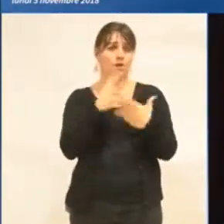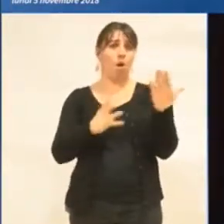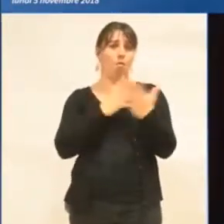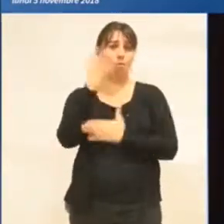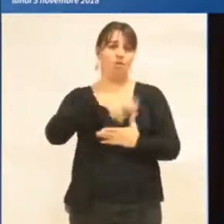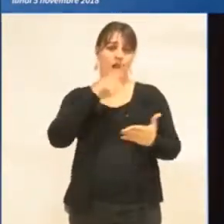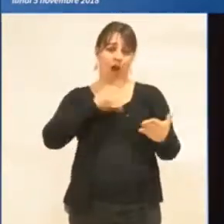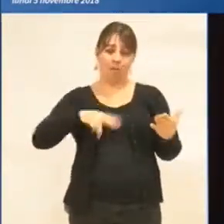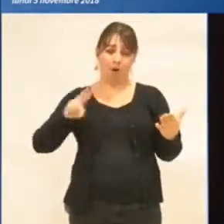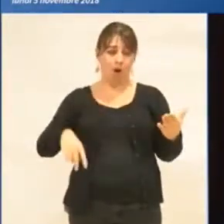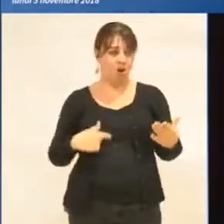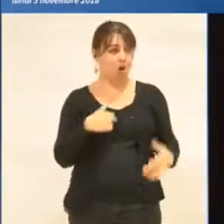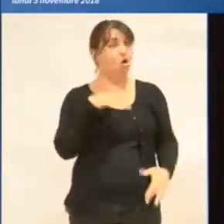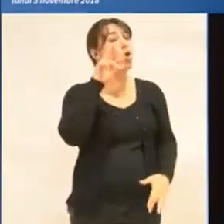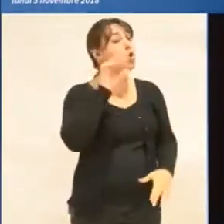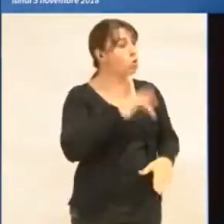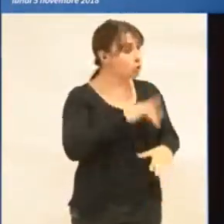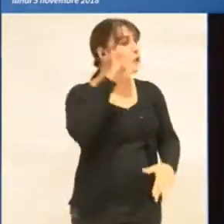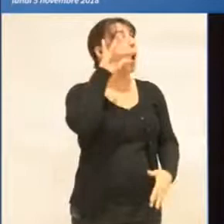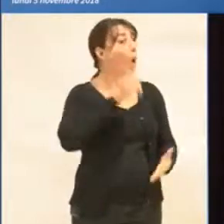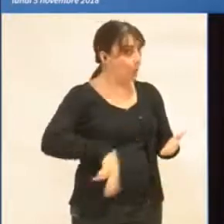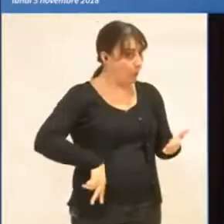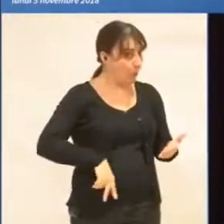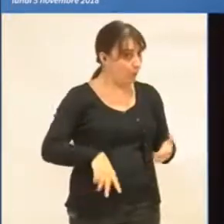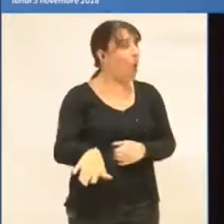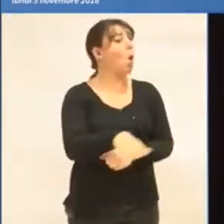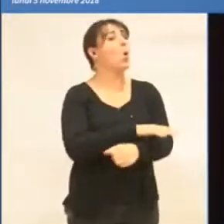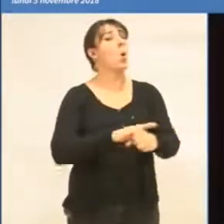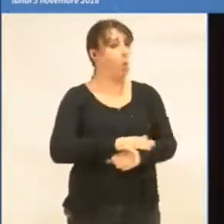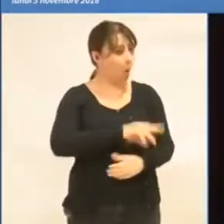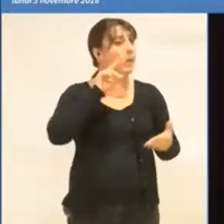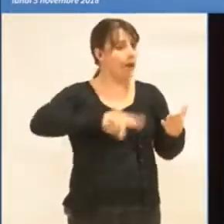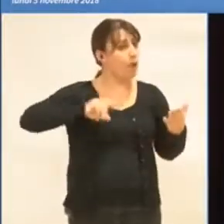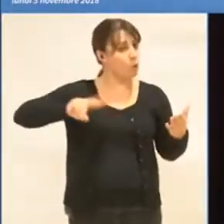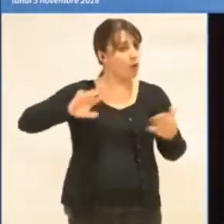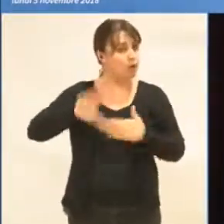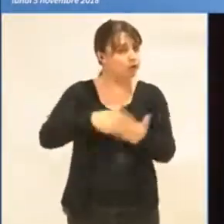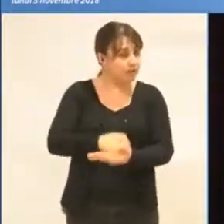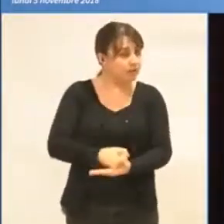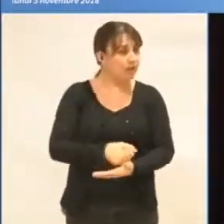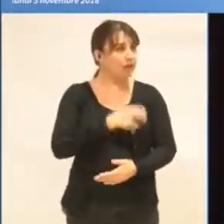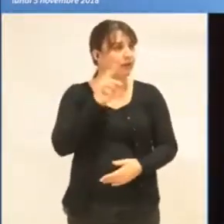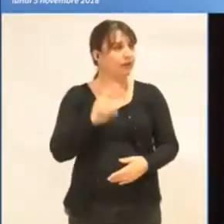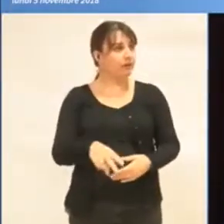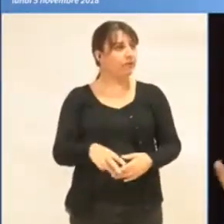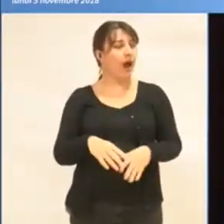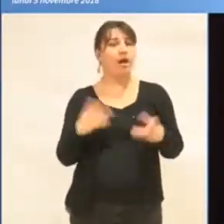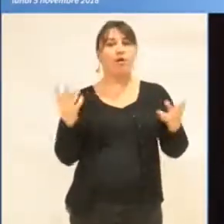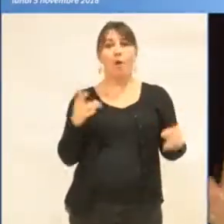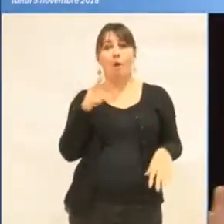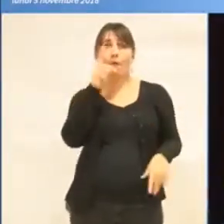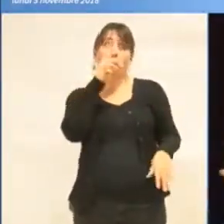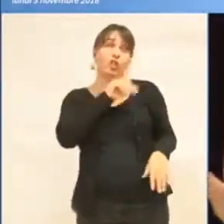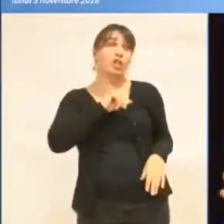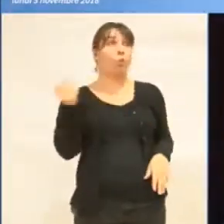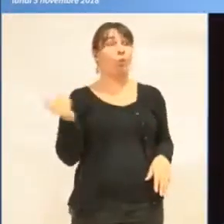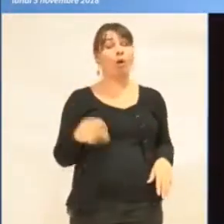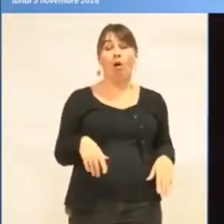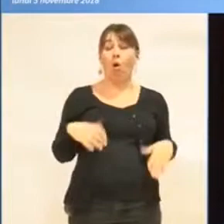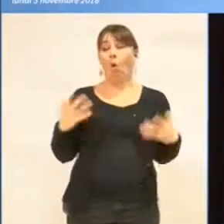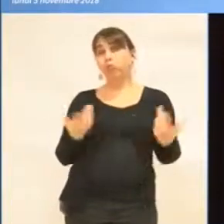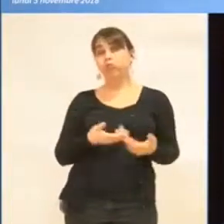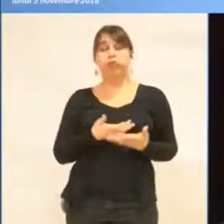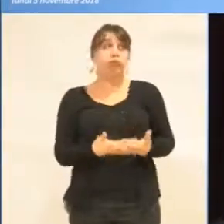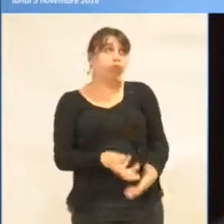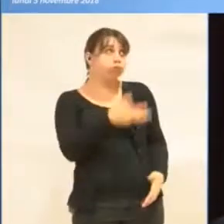termes d'affichage, mais au final, ça ne fait guère avancer les choses si on en reste sur l'écume des problématiques. Ce qui nous convient